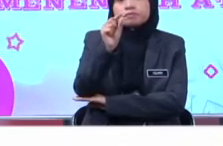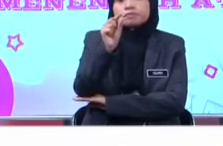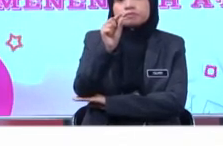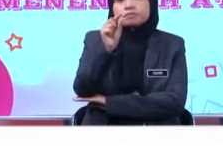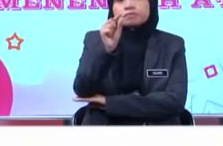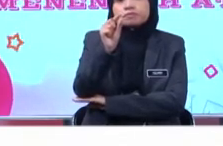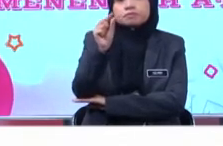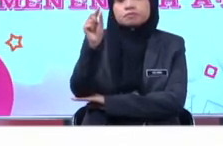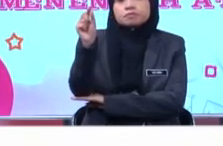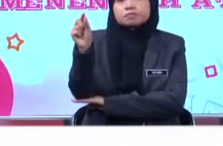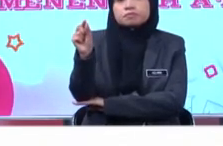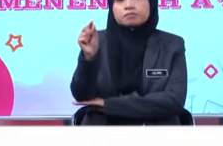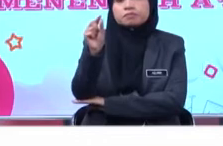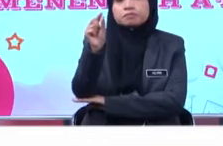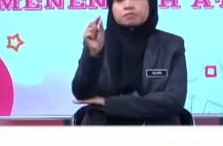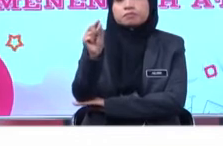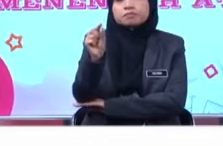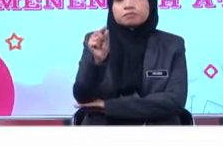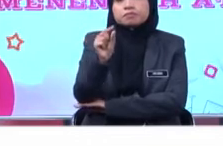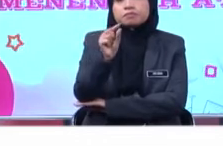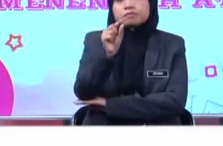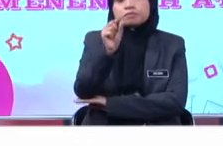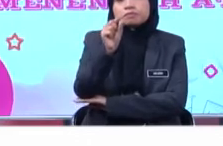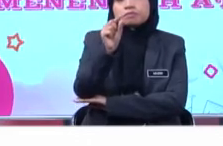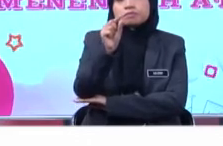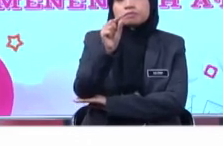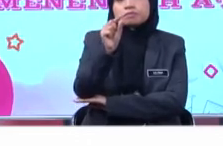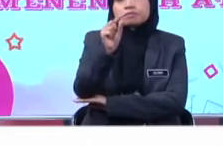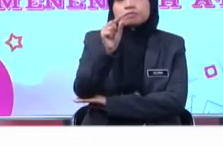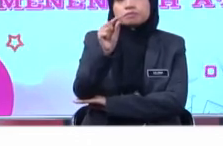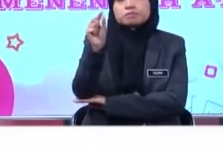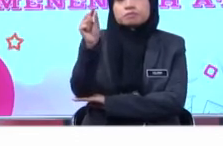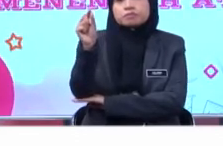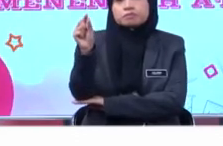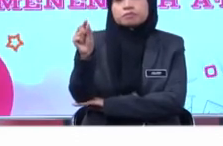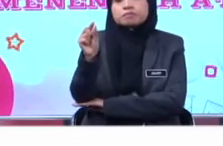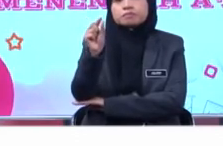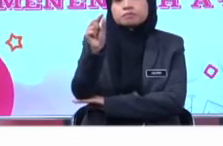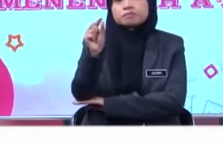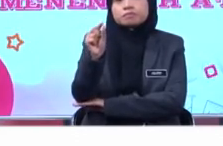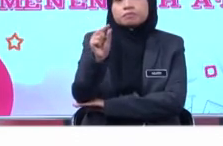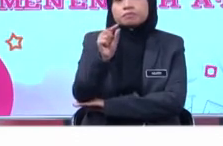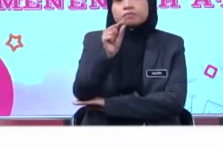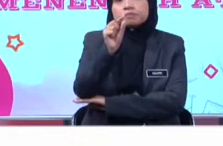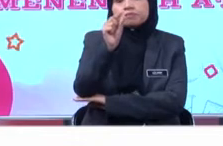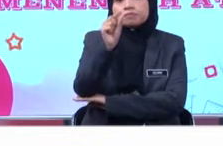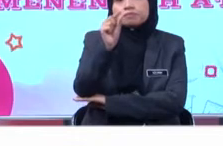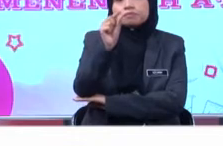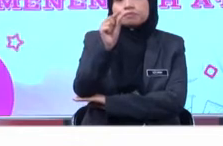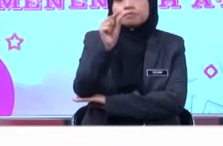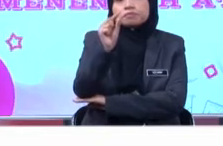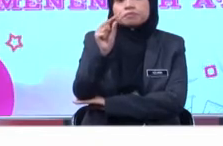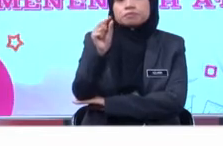Wow lohu Allahumma alakulihal akun